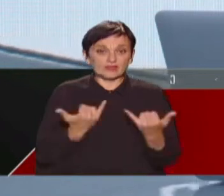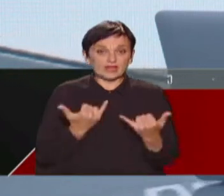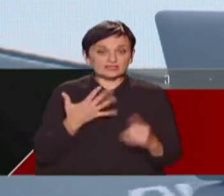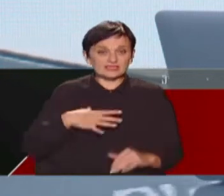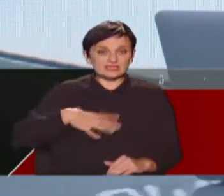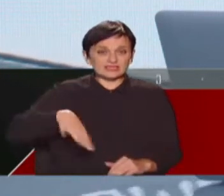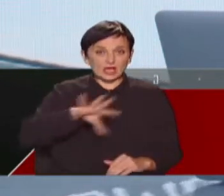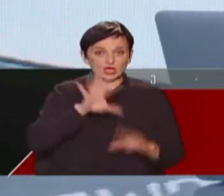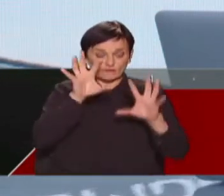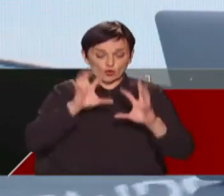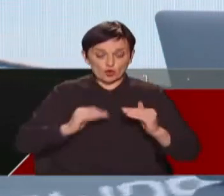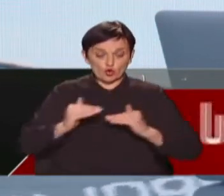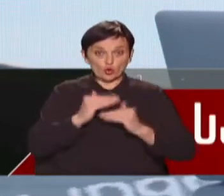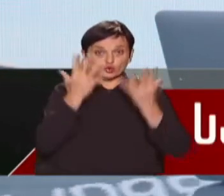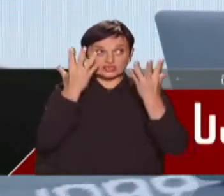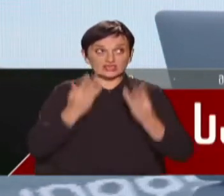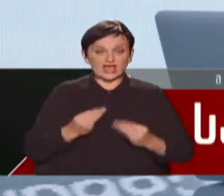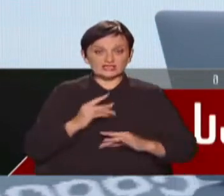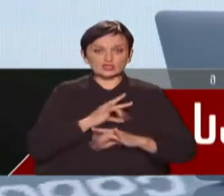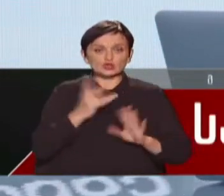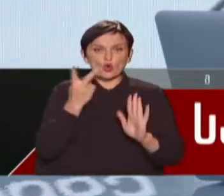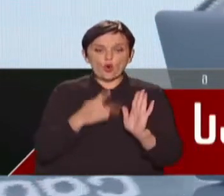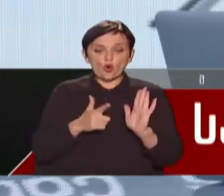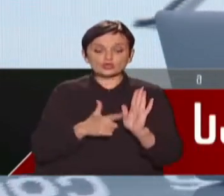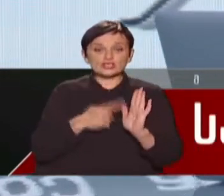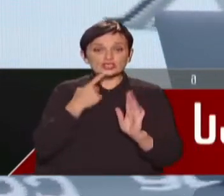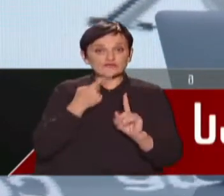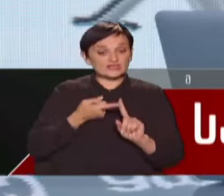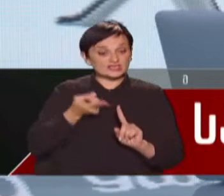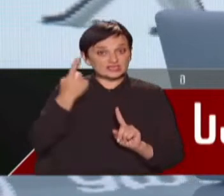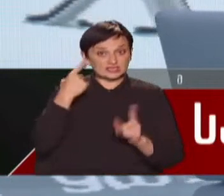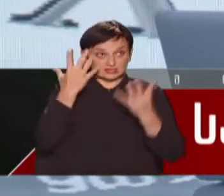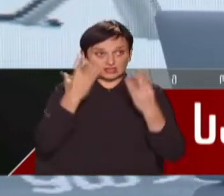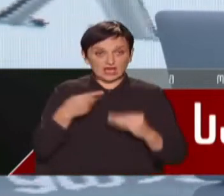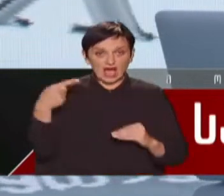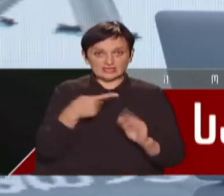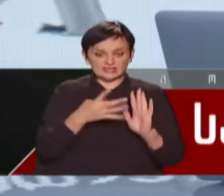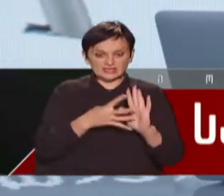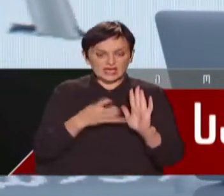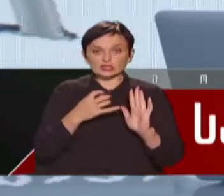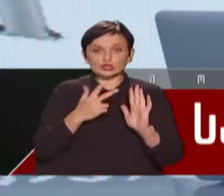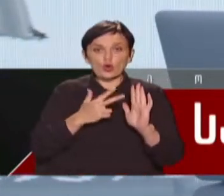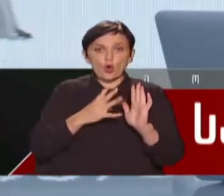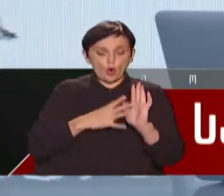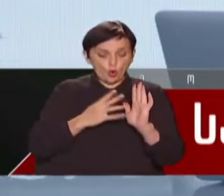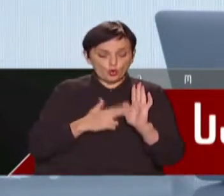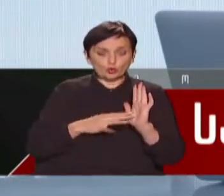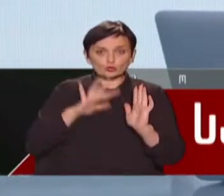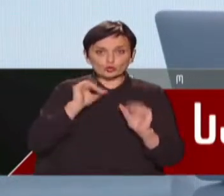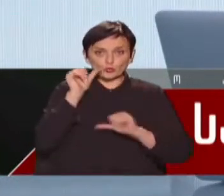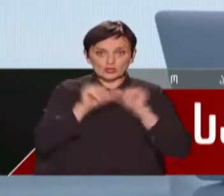Dres Sakartvelo Konstitutsiis dres aghnishnavs 27 წლის წინ, სწორედ ამ დღეს 1995 წელს